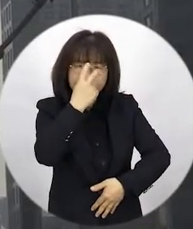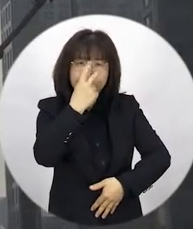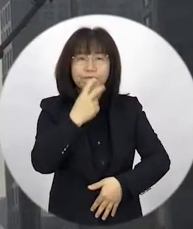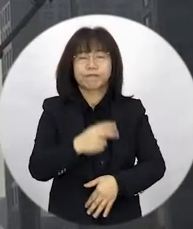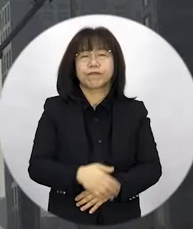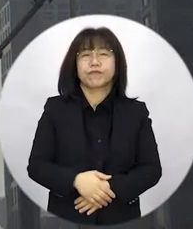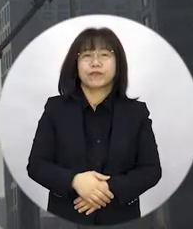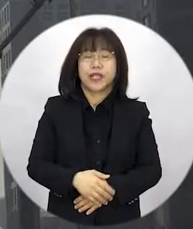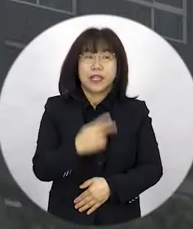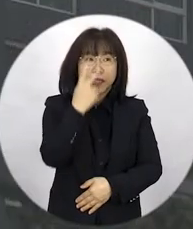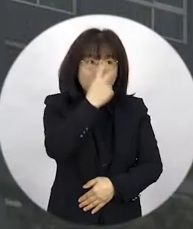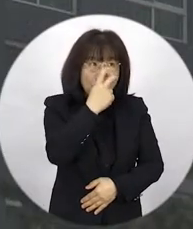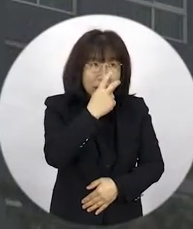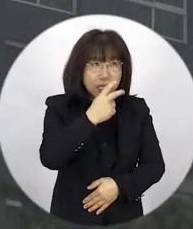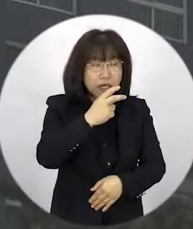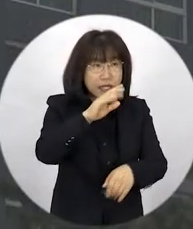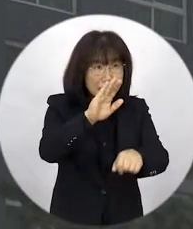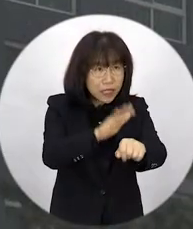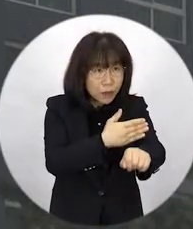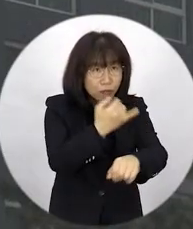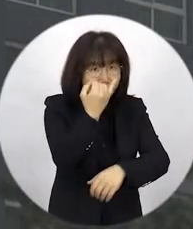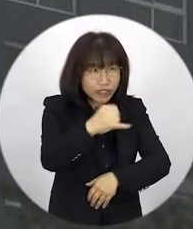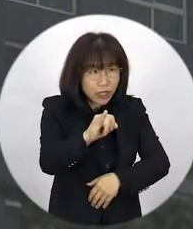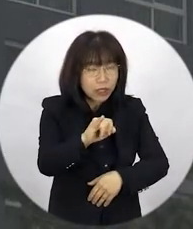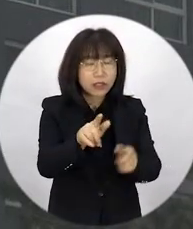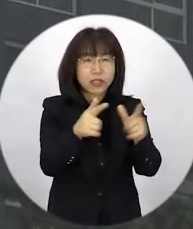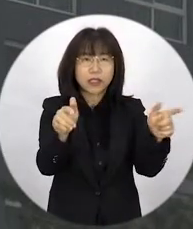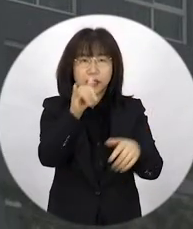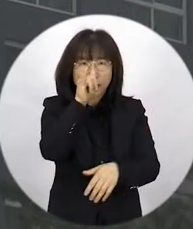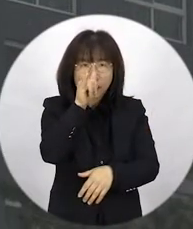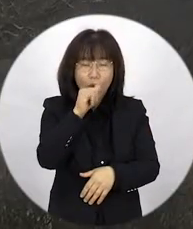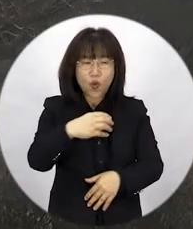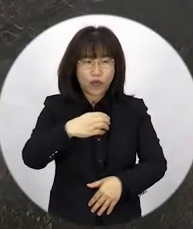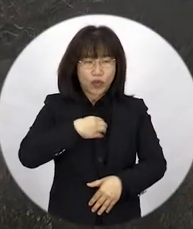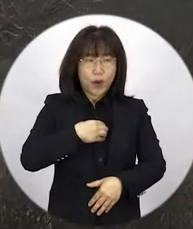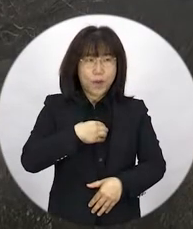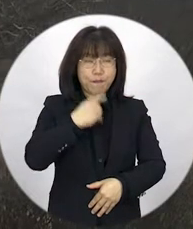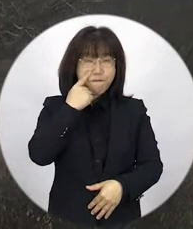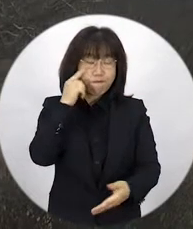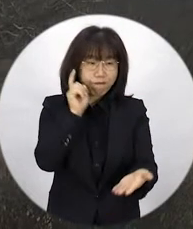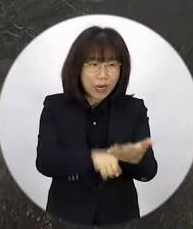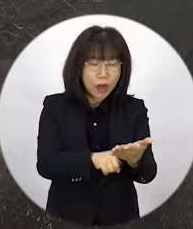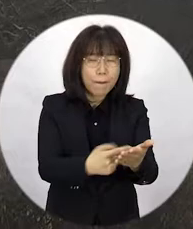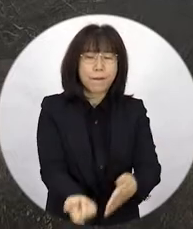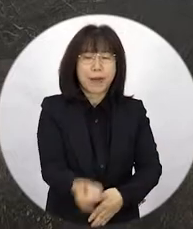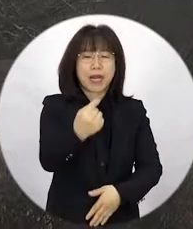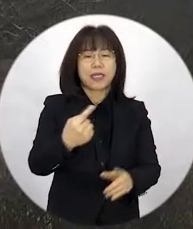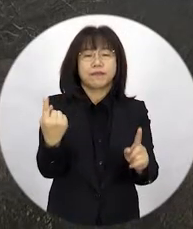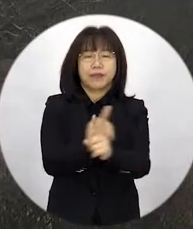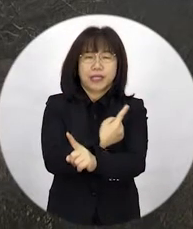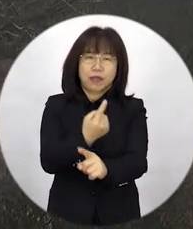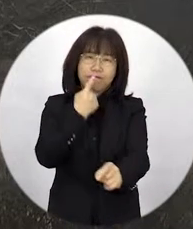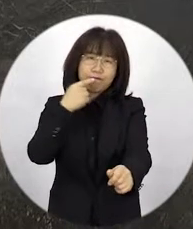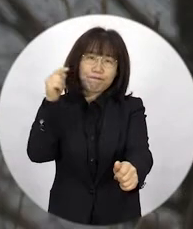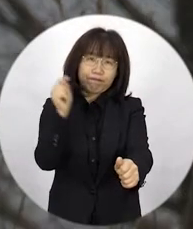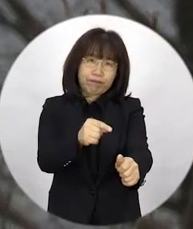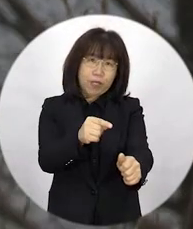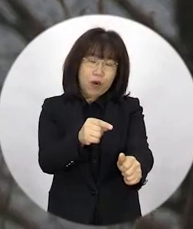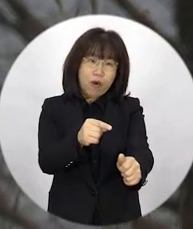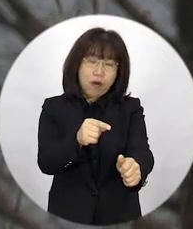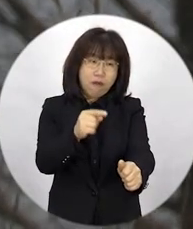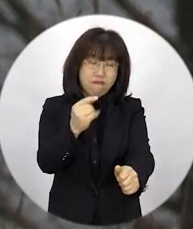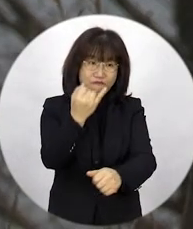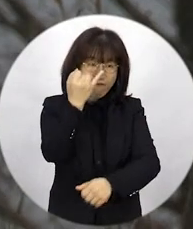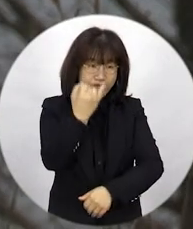실시합니다. 점검 결과 손상이나 결함 등 즉시 조치 가능한 위험 요인이 발견될 경우 즉각 시정